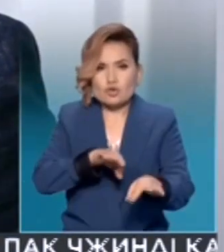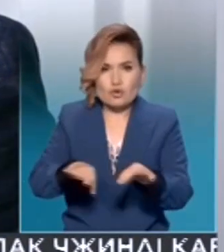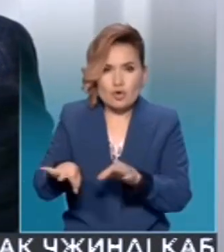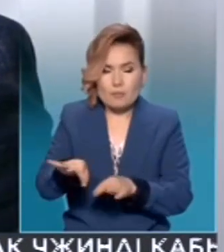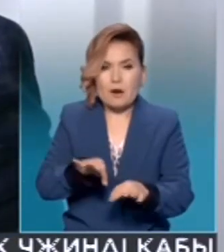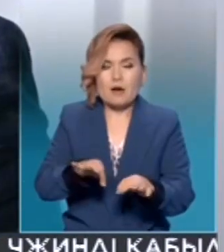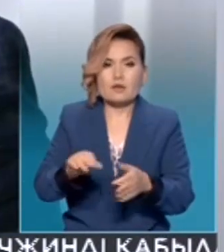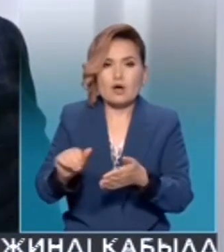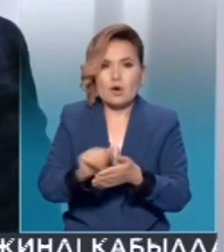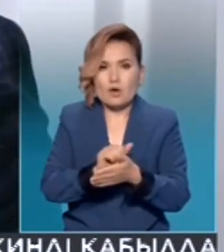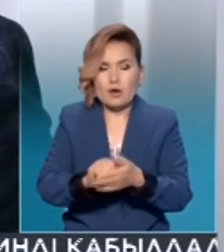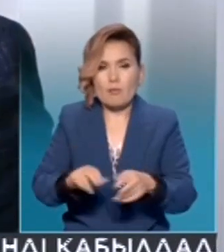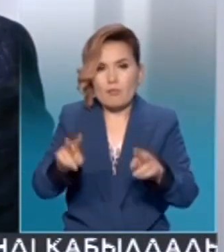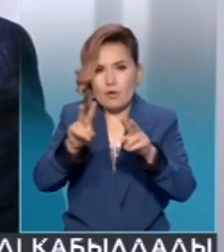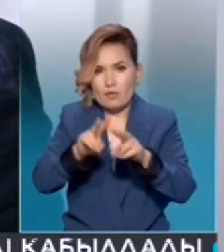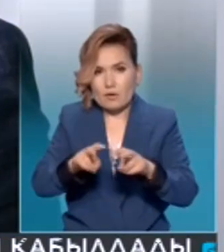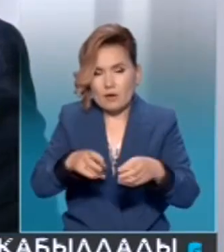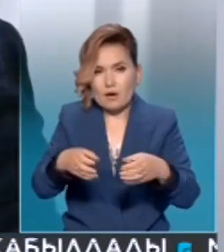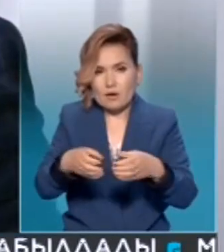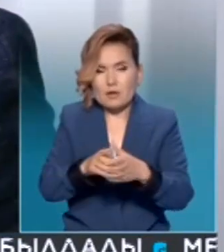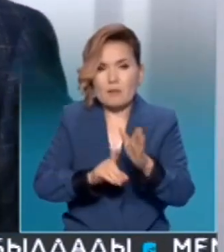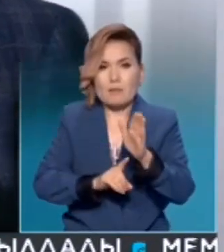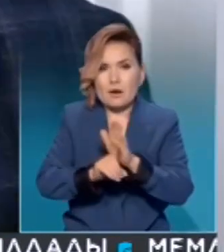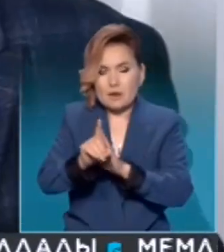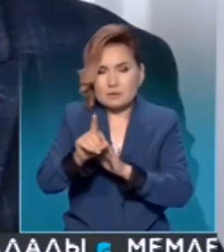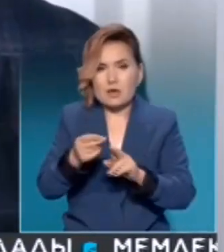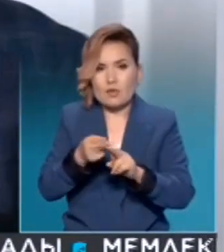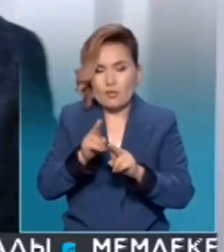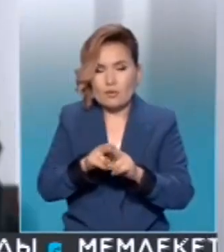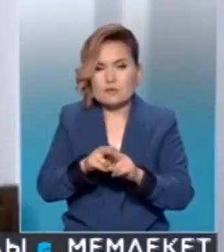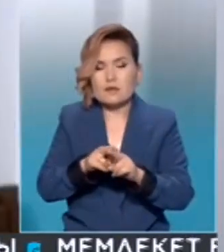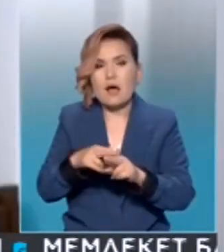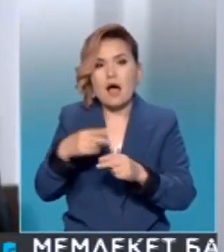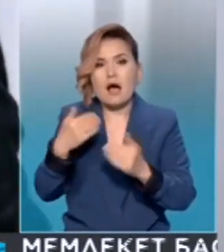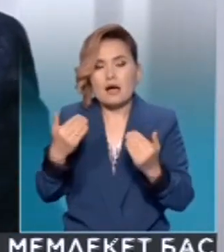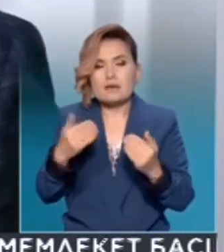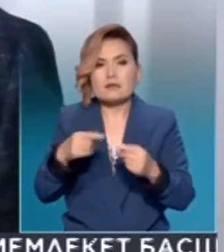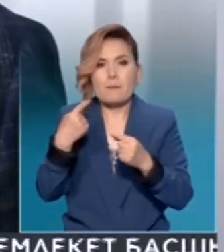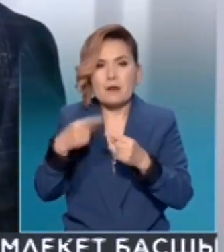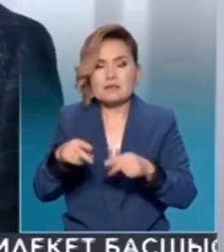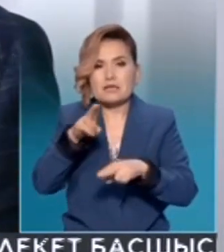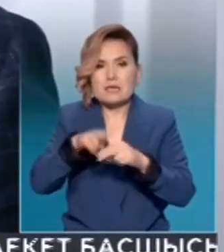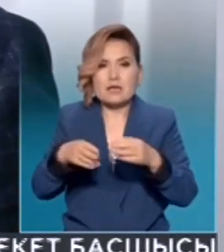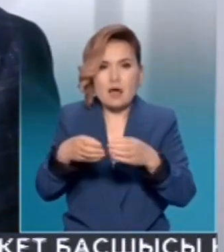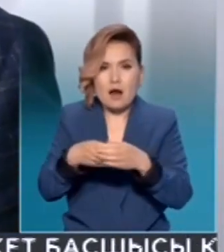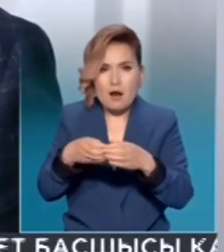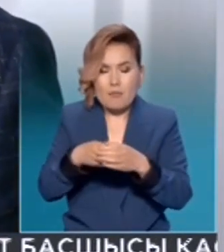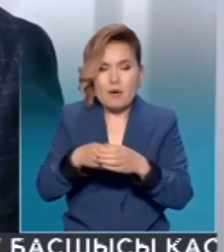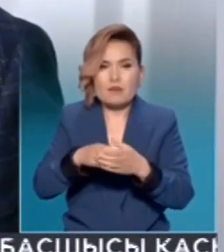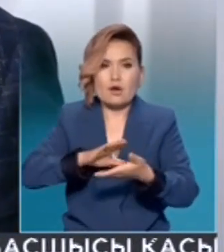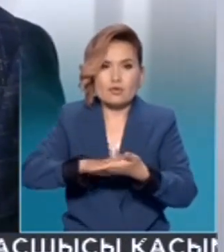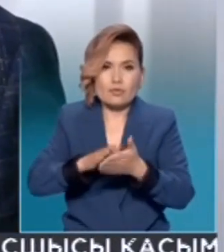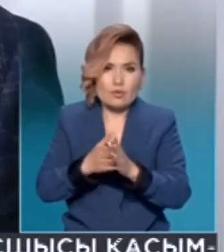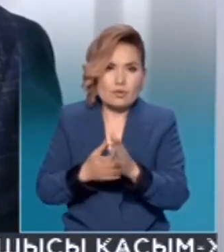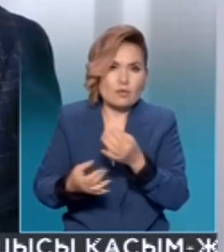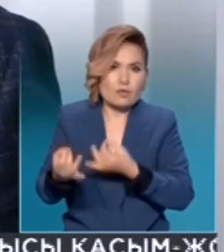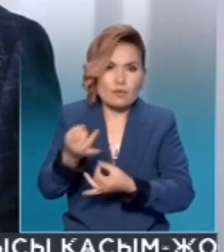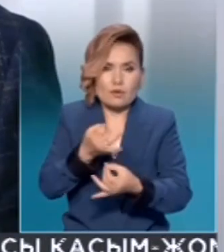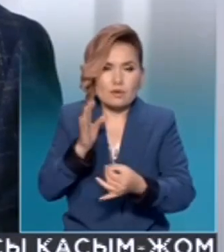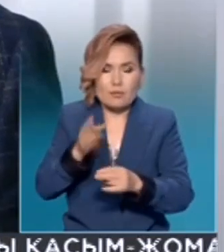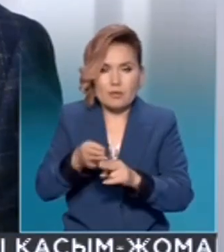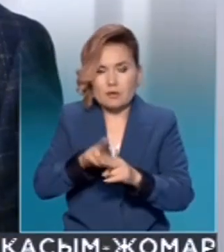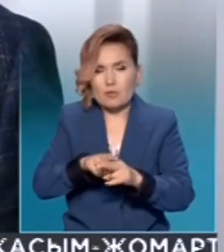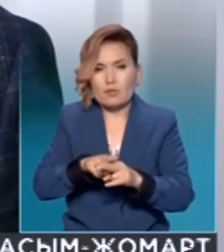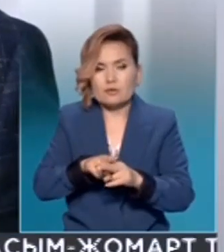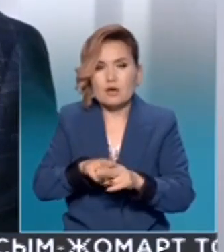жұмыстары жобалаушы ұйыммен жасалып жатыр өз қаражат есебінен. Ол енді бір осы 42